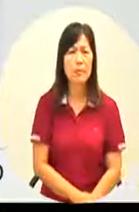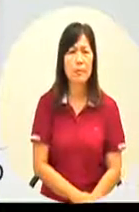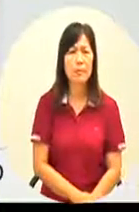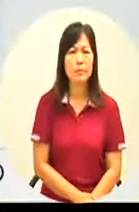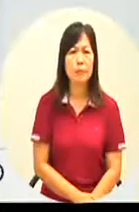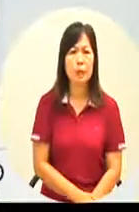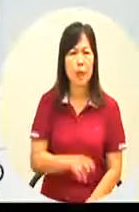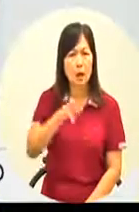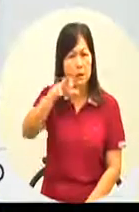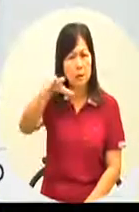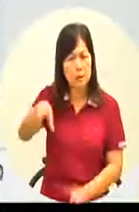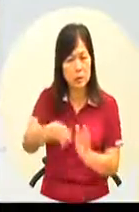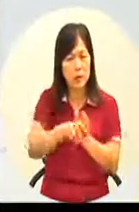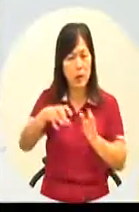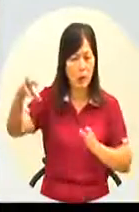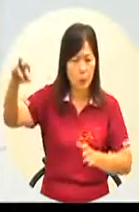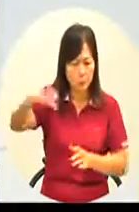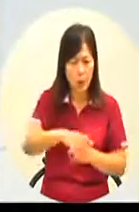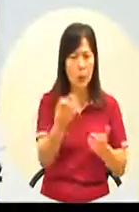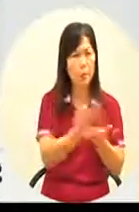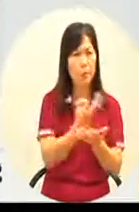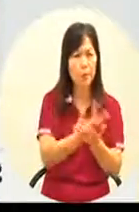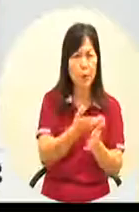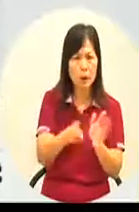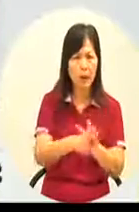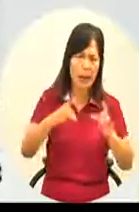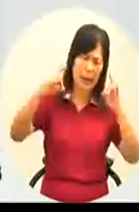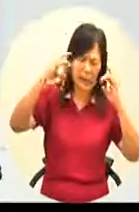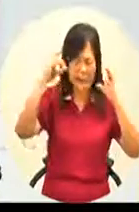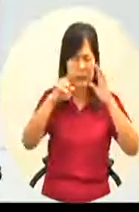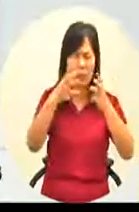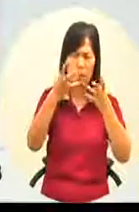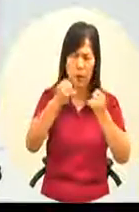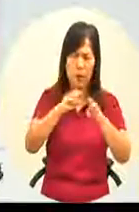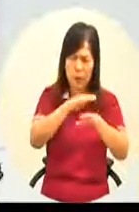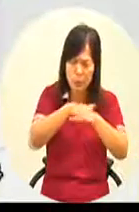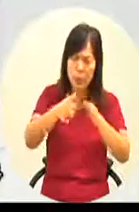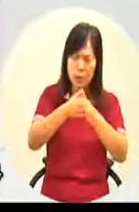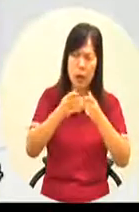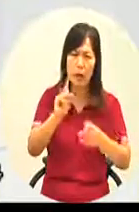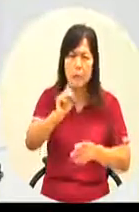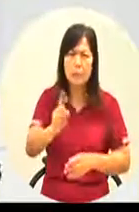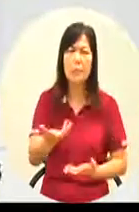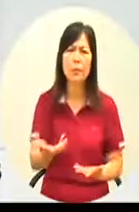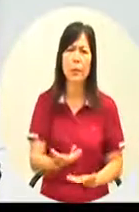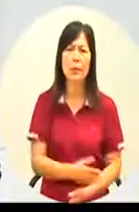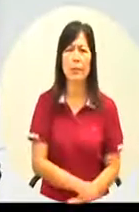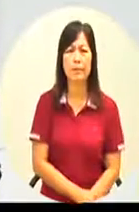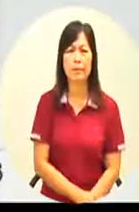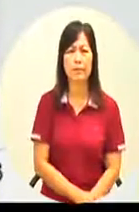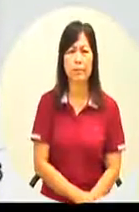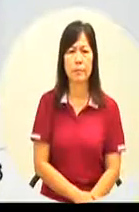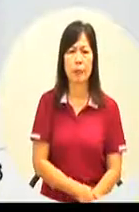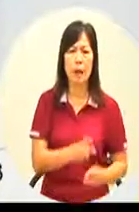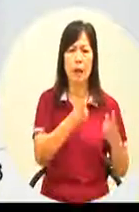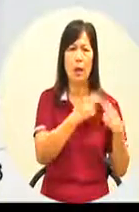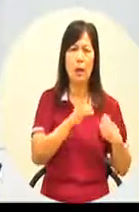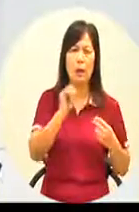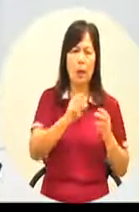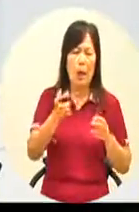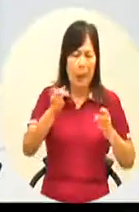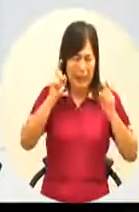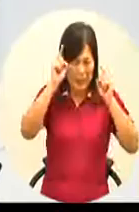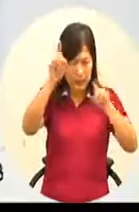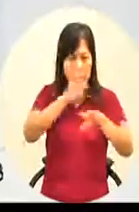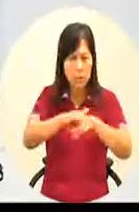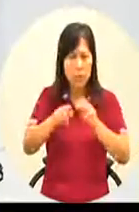机场跑道也不足，噪音也有肃静，要什么新南向啊？难怪蔡总统会生气哈，说